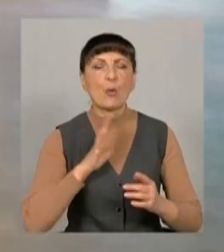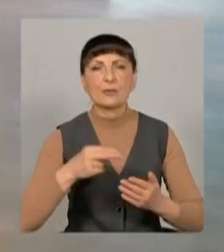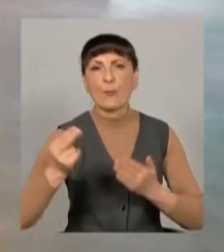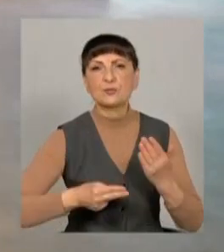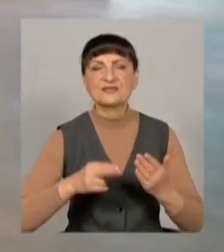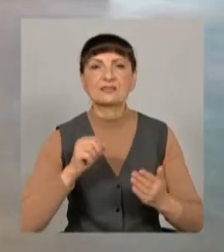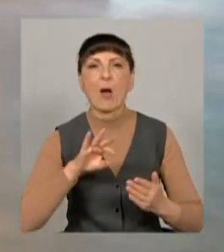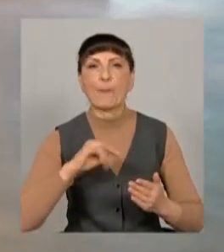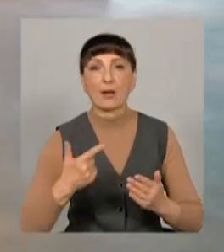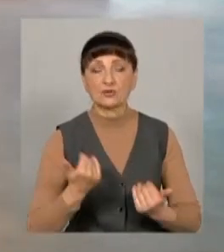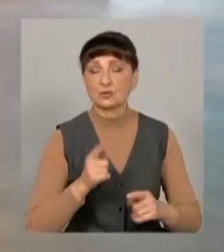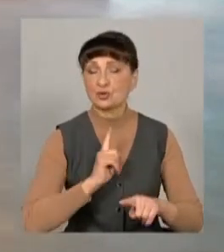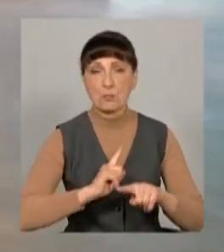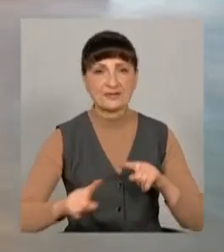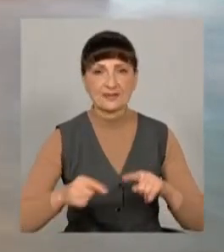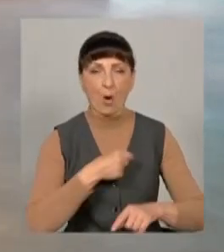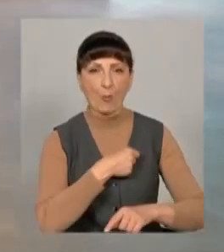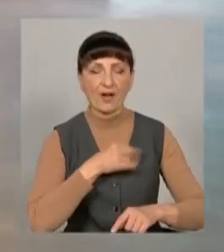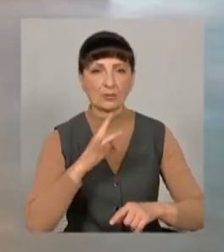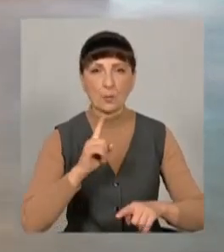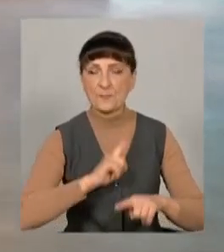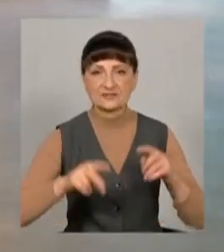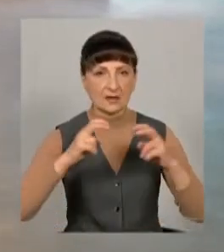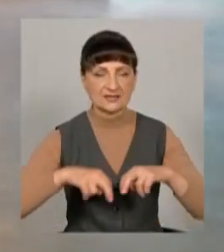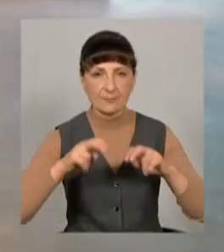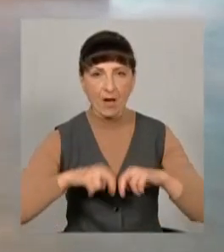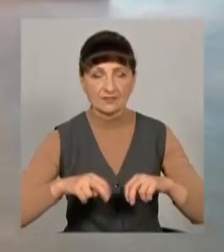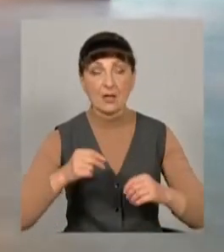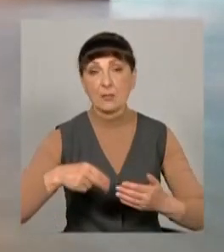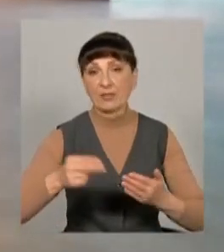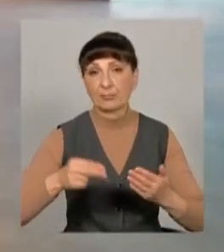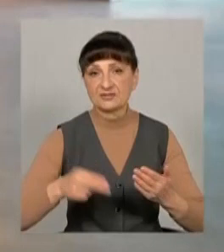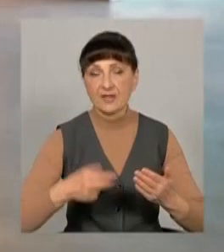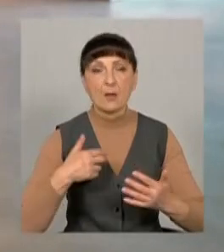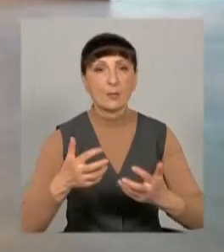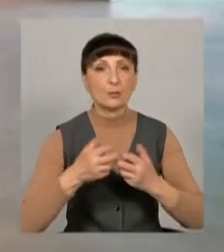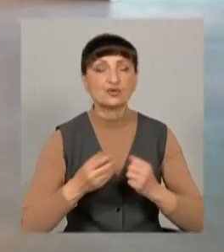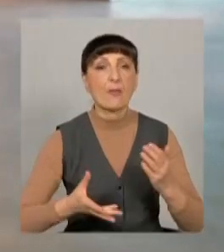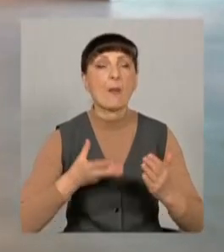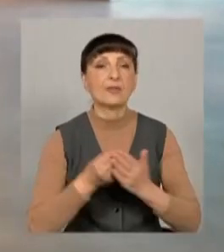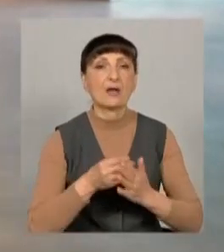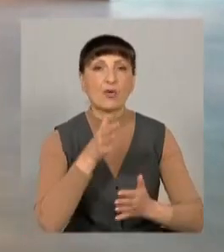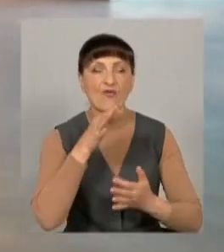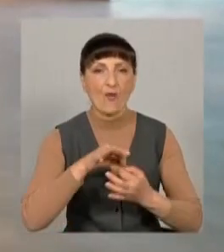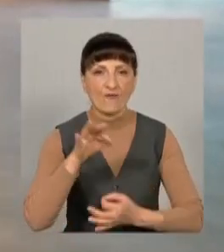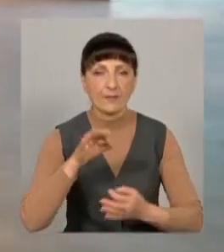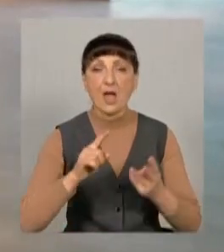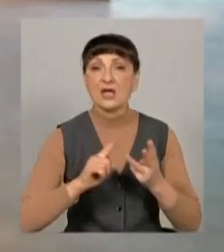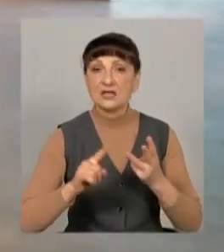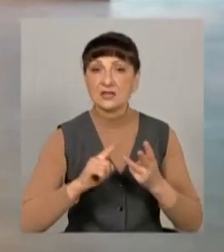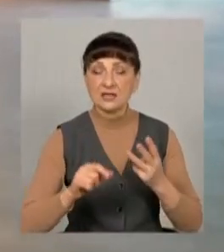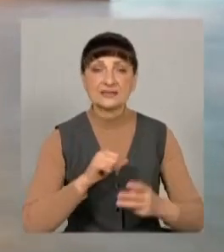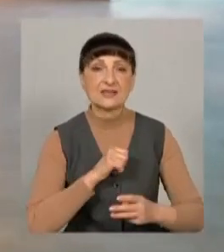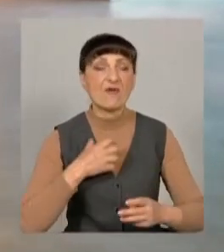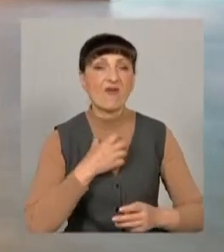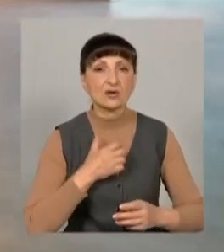Сейчас очень быстро это делается, операторы очень быстро рассматривают эти табеля и подписывают, и мы получаем оплату вовремя. Ну и третье, самое